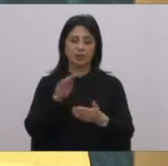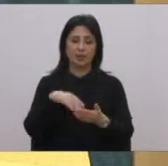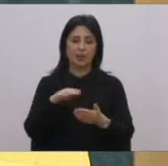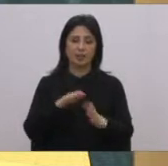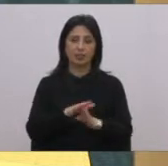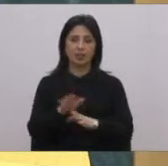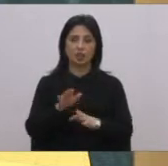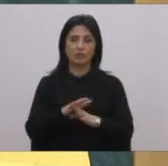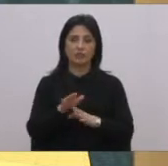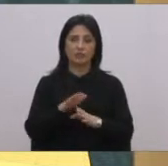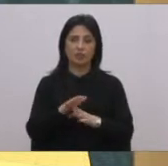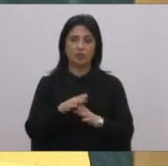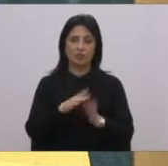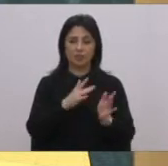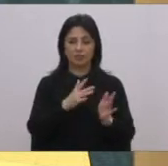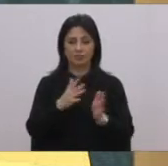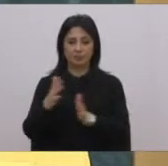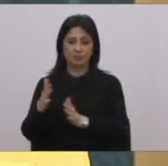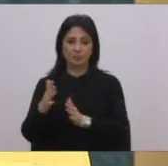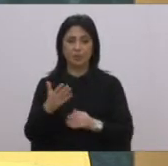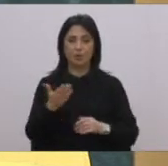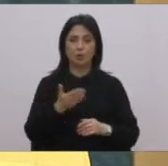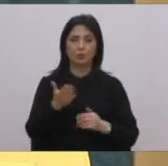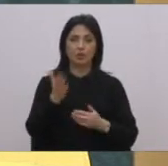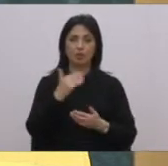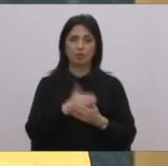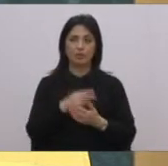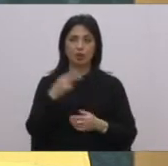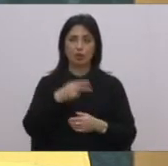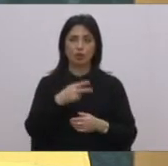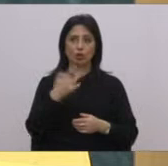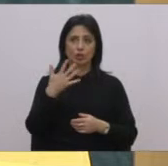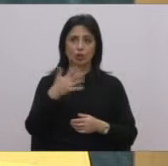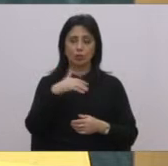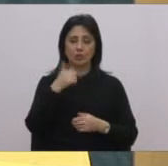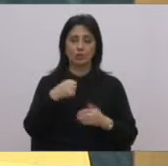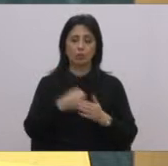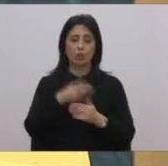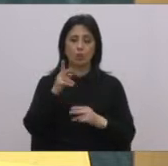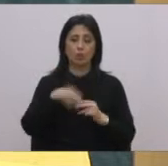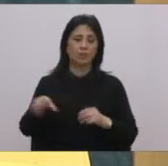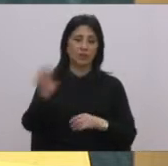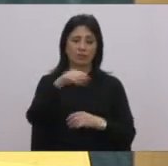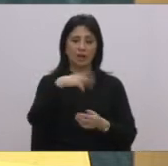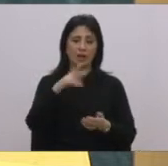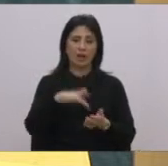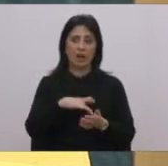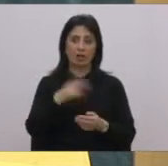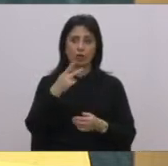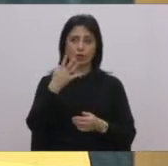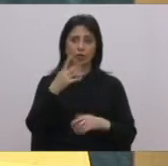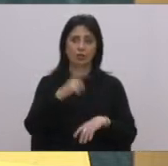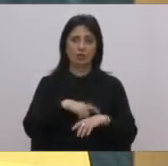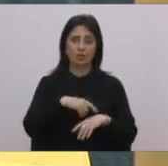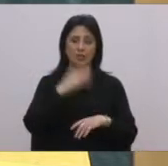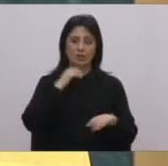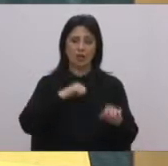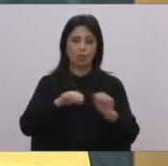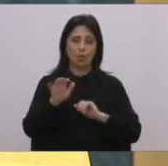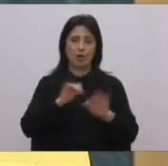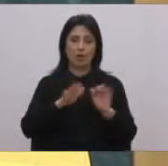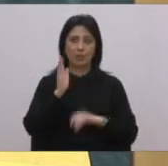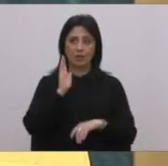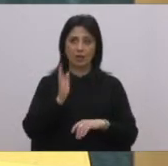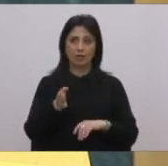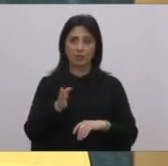შესრულების ასე ვთქვათ მიმდინარეობა, რომლის შედეგადაც 2025 წლის ბოლომდე ყველა ქალაქში 24 საათიანი წყალმომარაგება